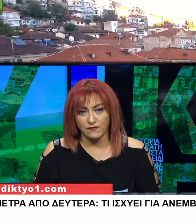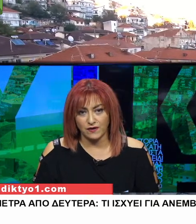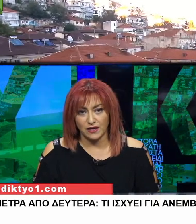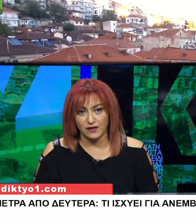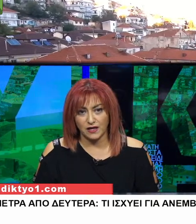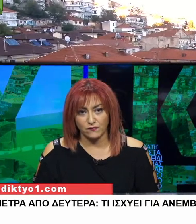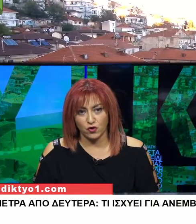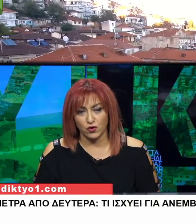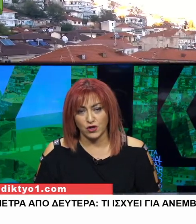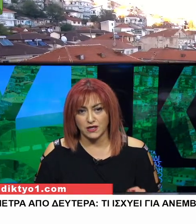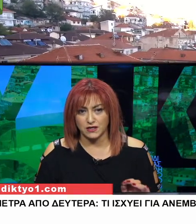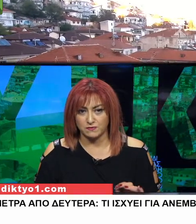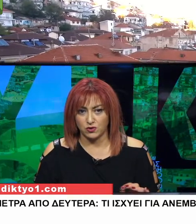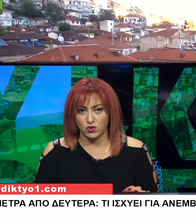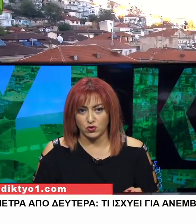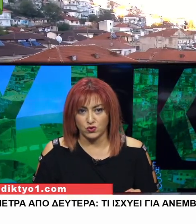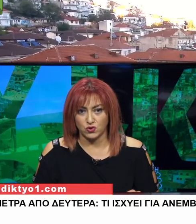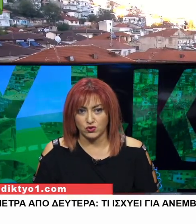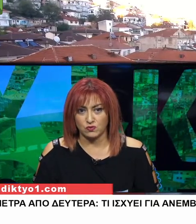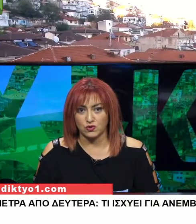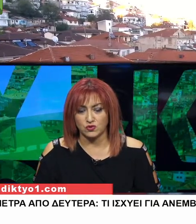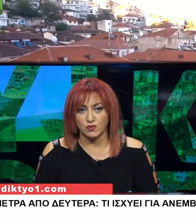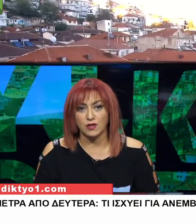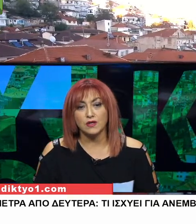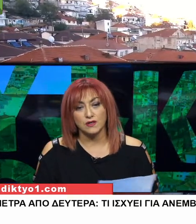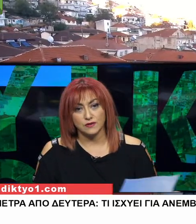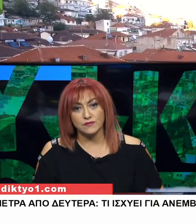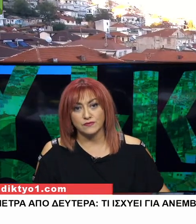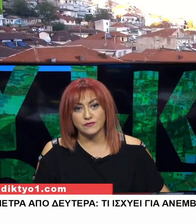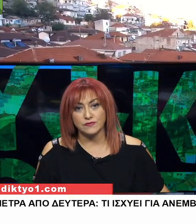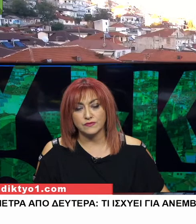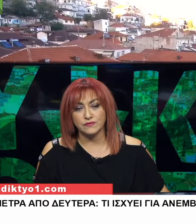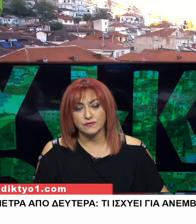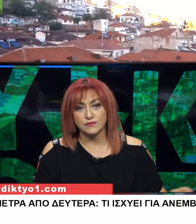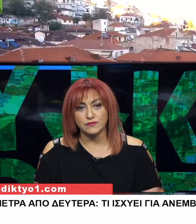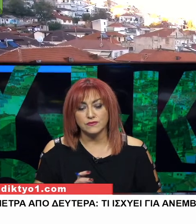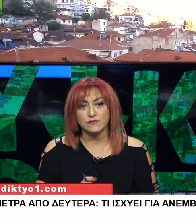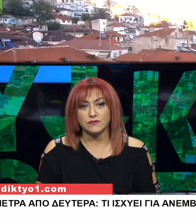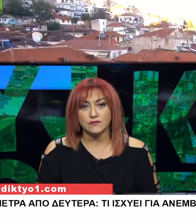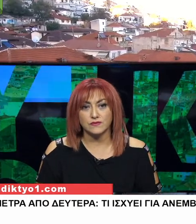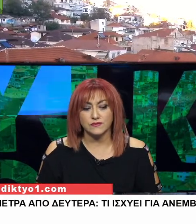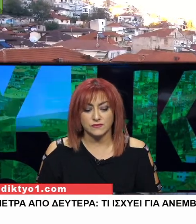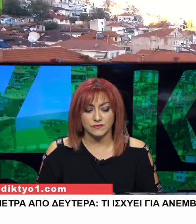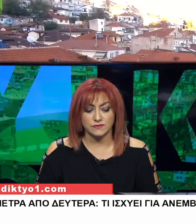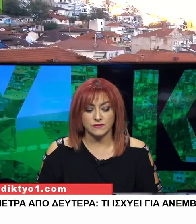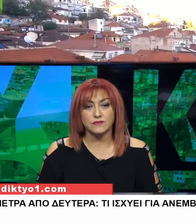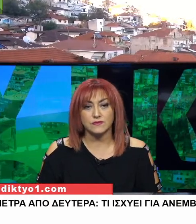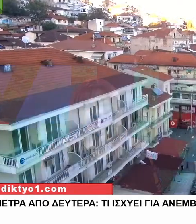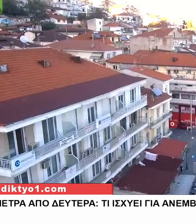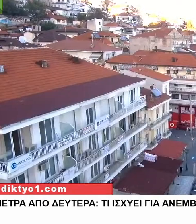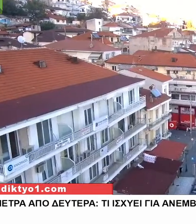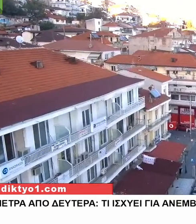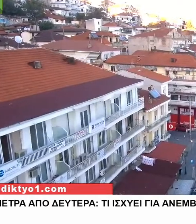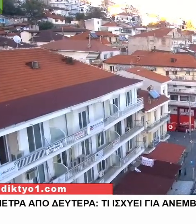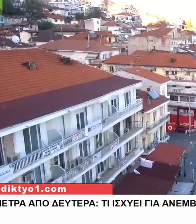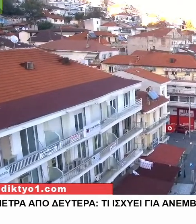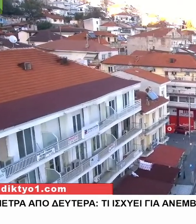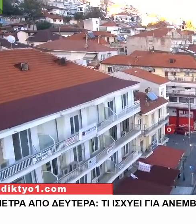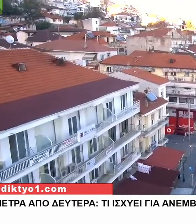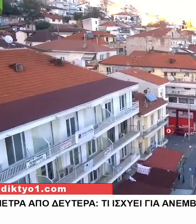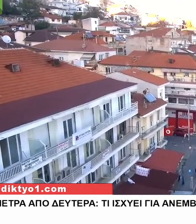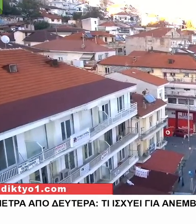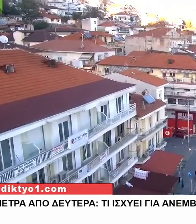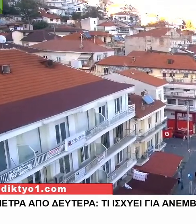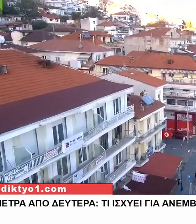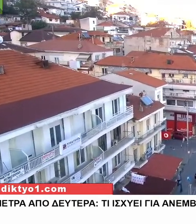γήπεδα οι φιλάθλοι. Είναι και αυτό σημαντικό να το σημειώσουμε. Σημαντικό να πούμε ότι τα καταστήματα λιανικού εμπορίου τις καθημερινές θα είναι ανοιχτά από τις